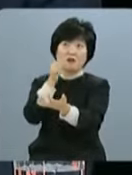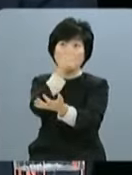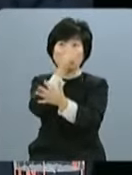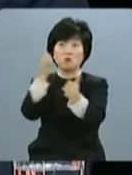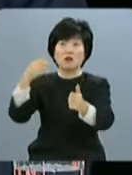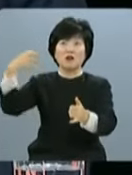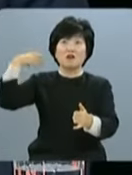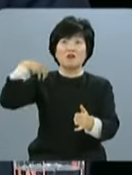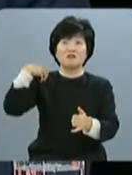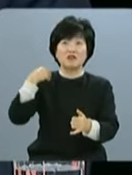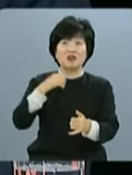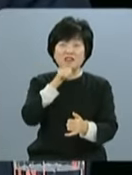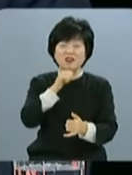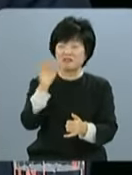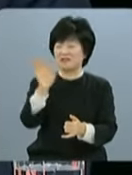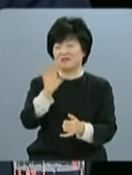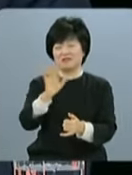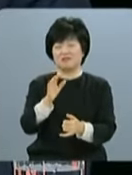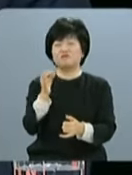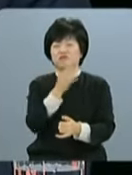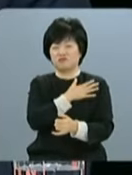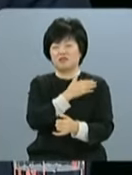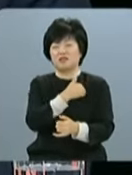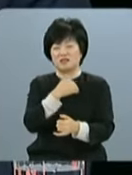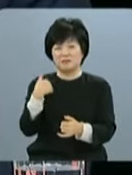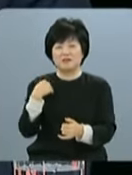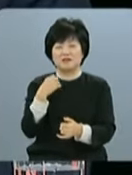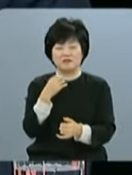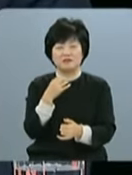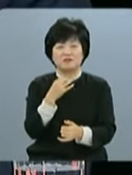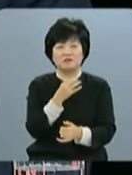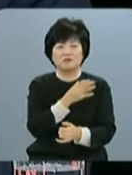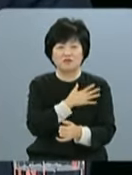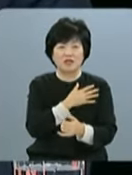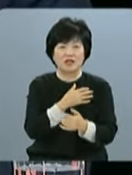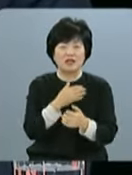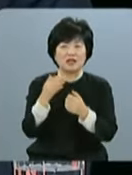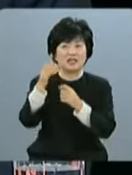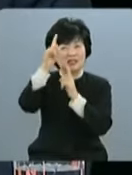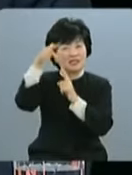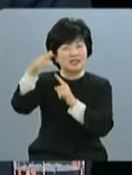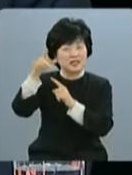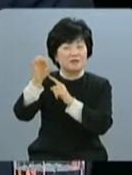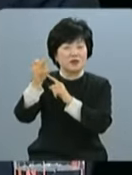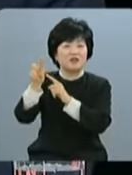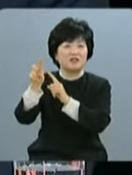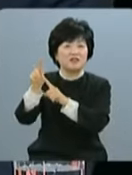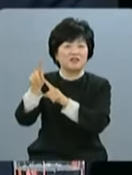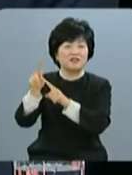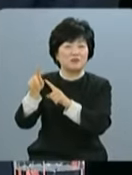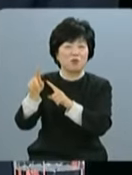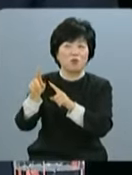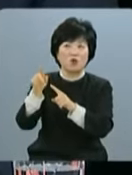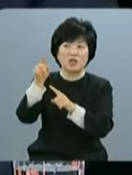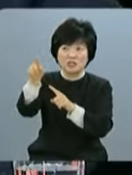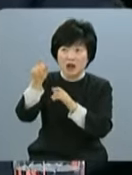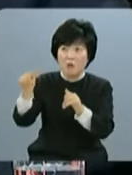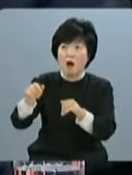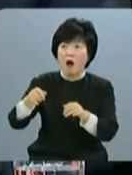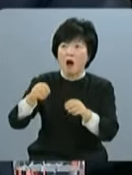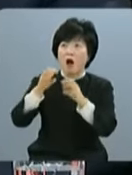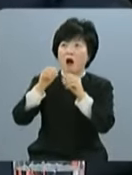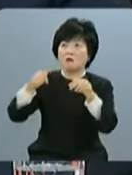그러니까 그거를 우리 국민들이 좀 뭐 마치 뭐 흑수저다 하면은